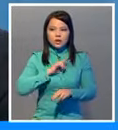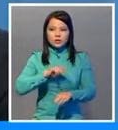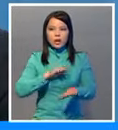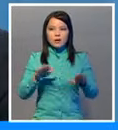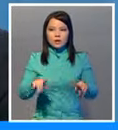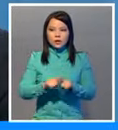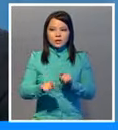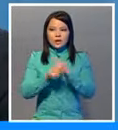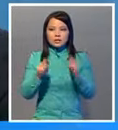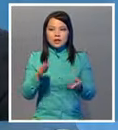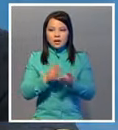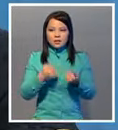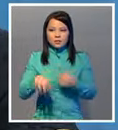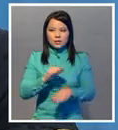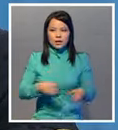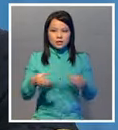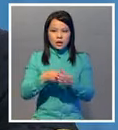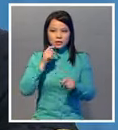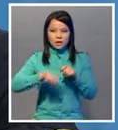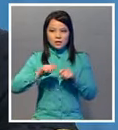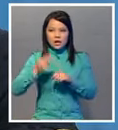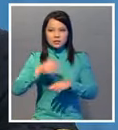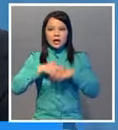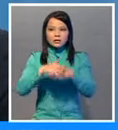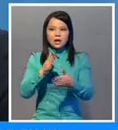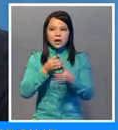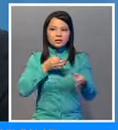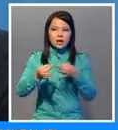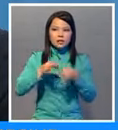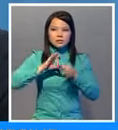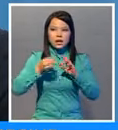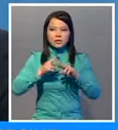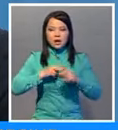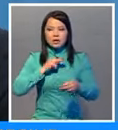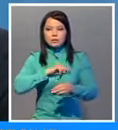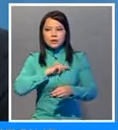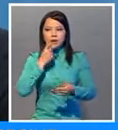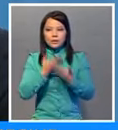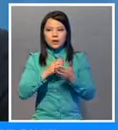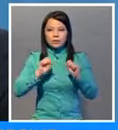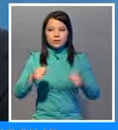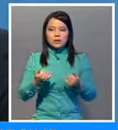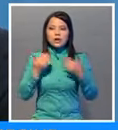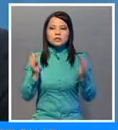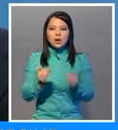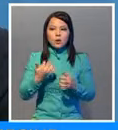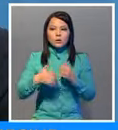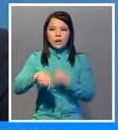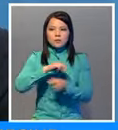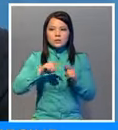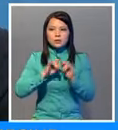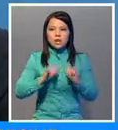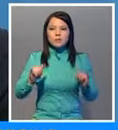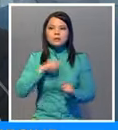орындарын құруға қомақты мемлекеттік қаражат салу жайы қарастырылған. Бұл сондай-ақ елдің қаржылық жүйесін нығайтуға мүмкіндік беріп, шағын және орта бизнестің әрі қарай